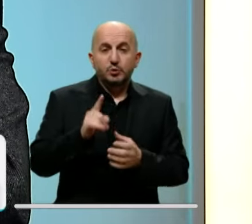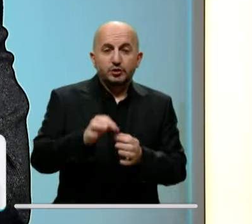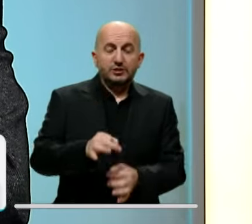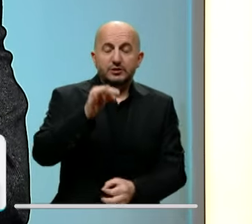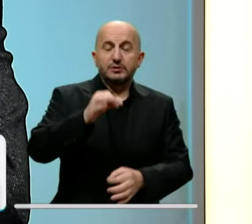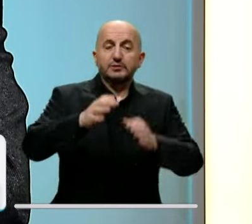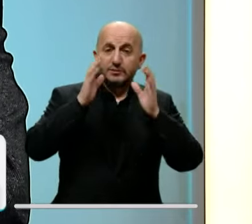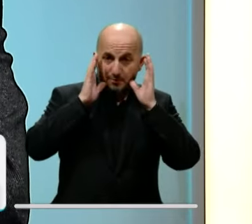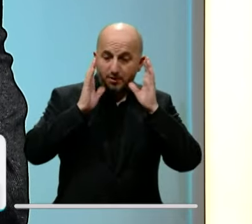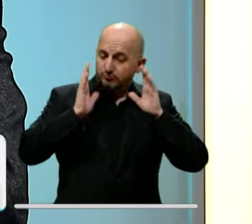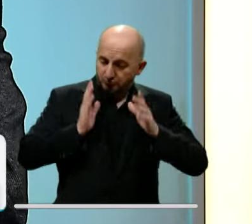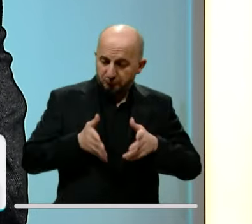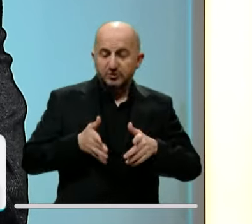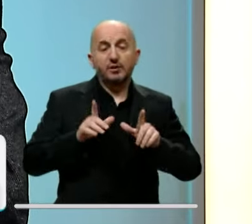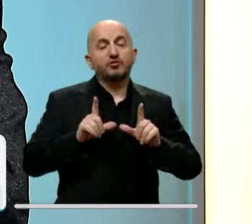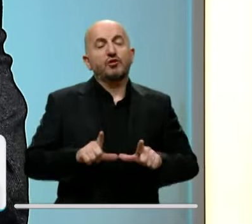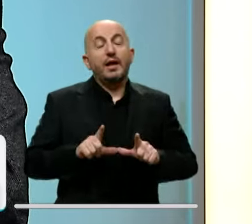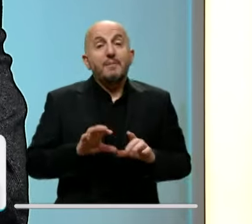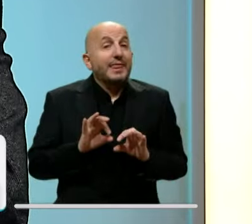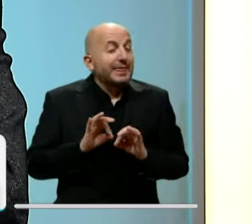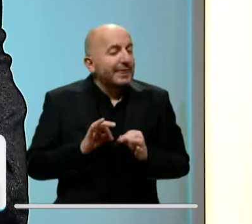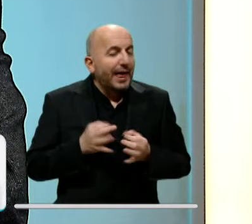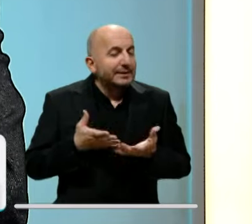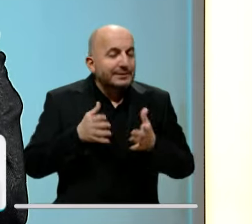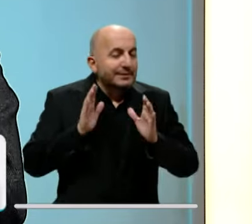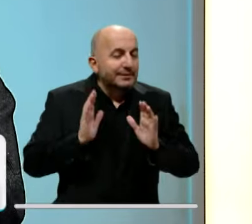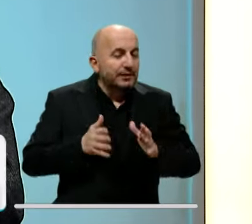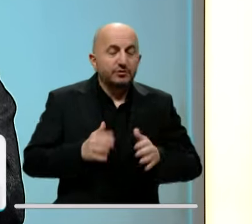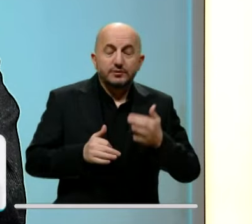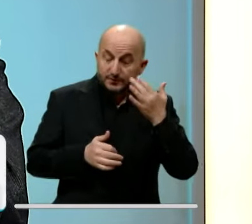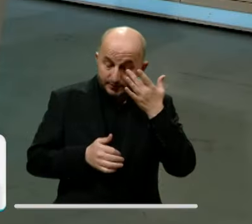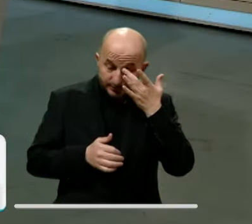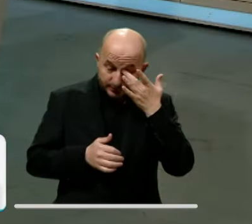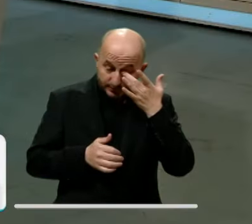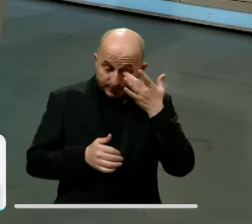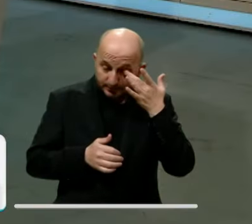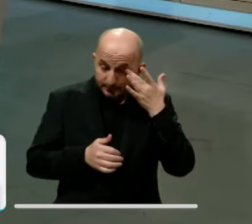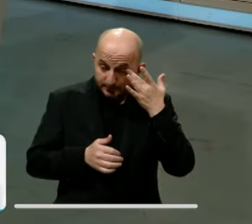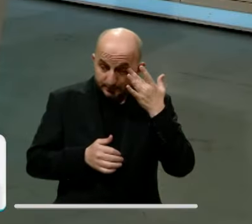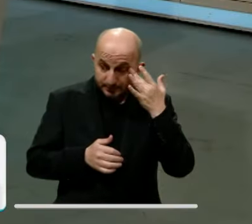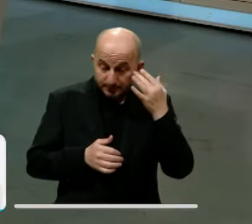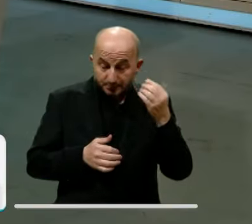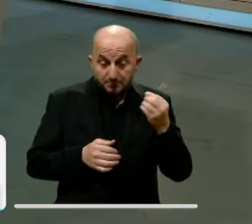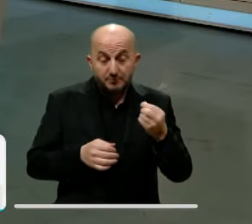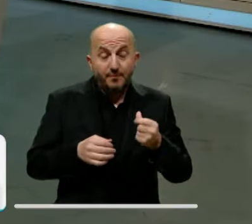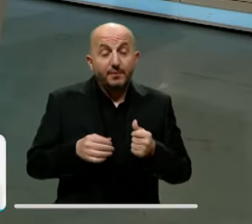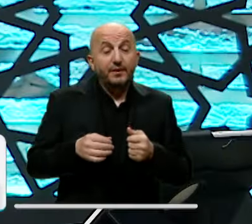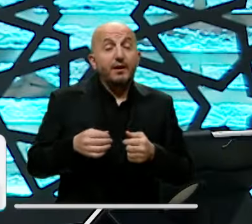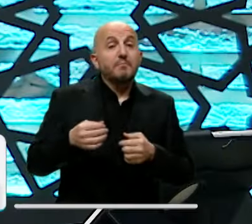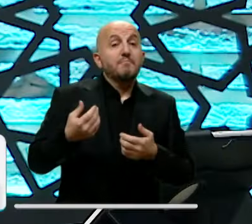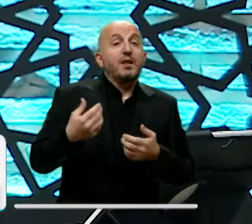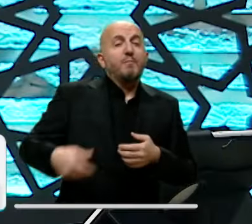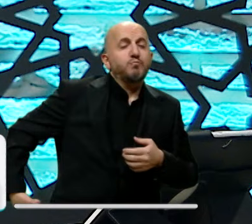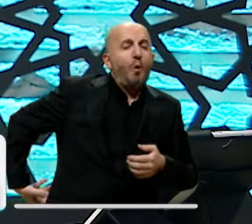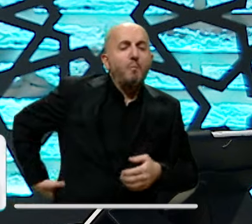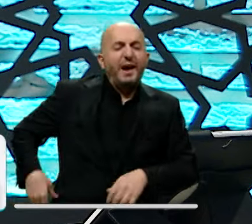yine namazını kılacaktır ancak nasıl namaz kılacaktır mesela burada Hocam şu da dahil değil mi Diyalize giren hastalarımız var